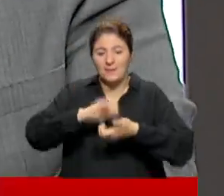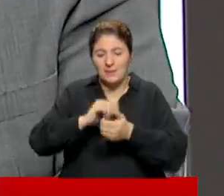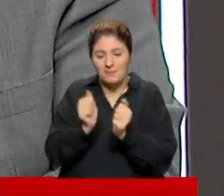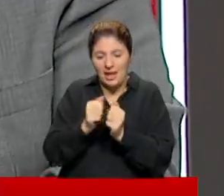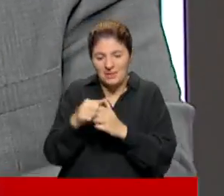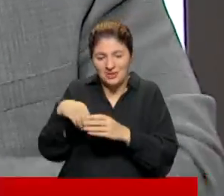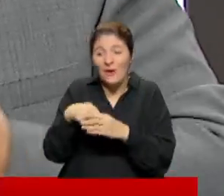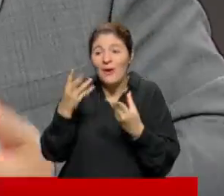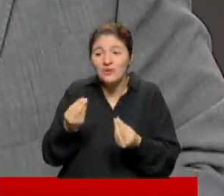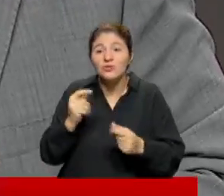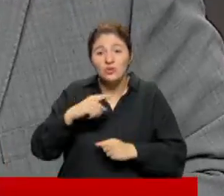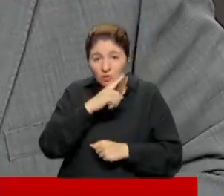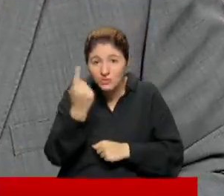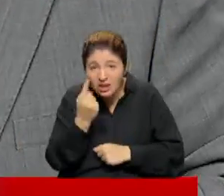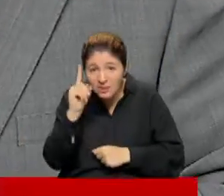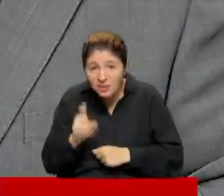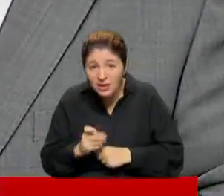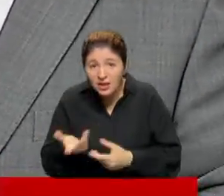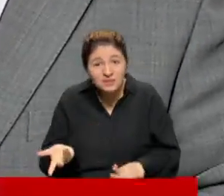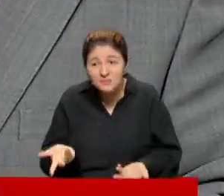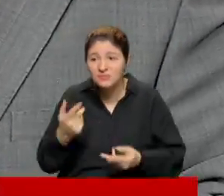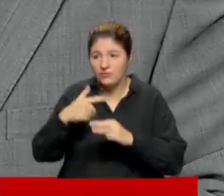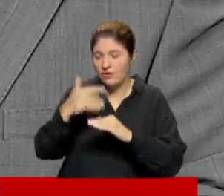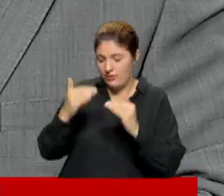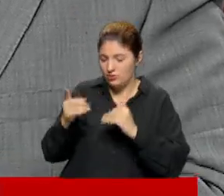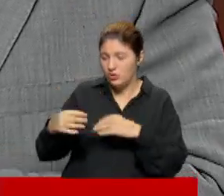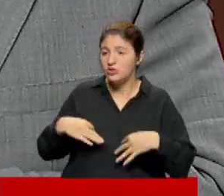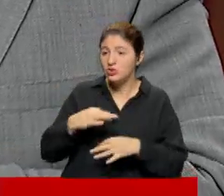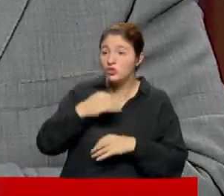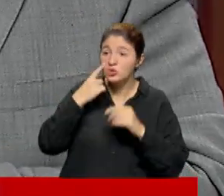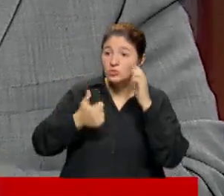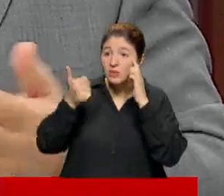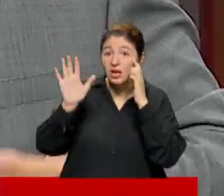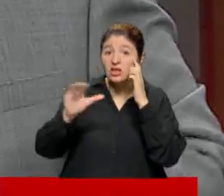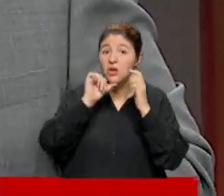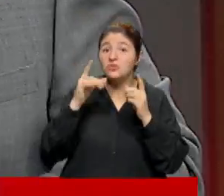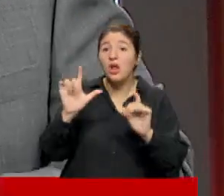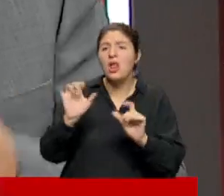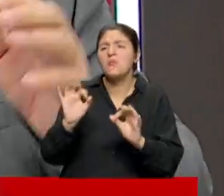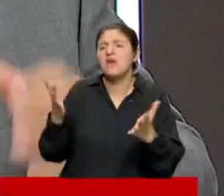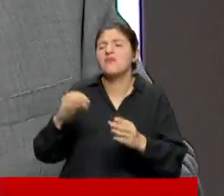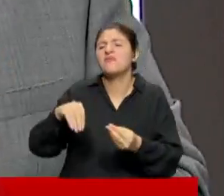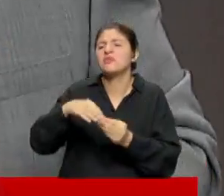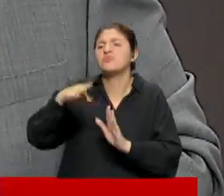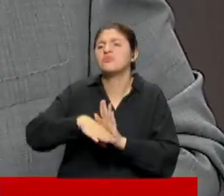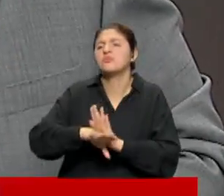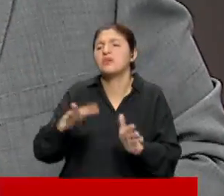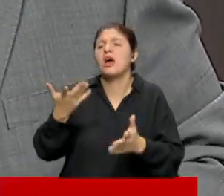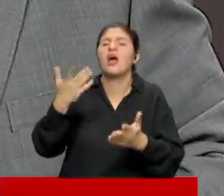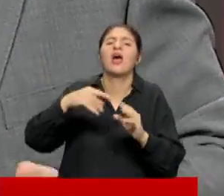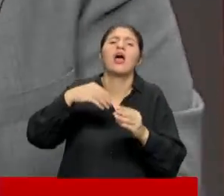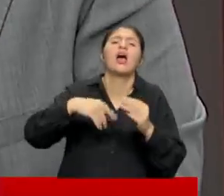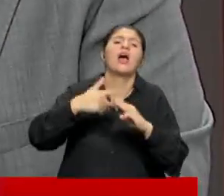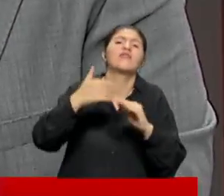beraberlik içerisinde olsak çok zor bir şey mi enflasyon Sayın cumhurbaşkanına kalırsa hiç önemli değil canım faizi düşürdük mü enflasyon